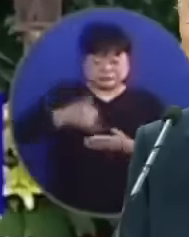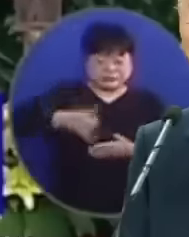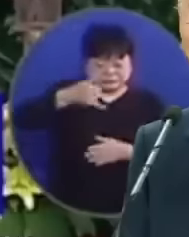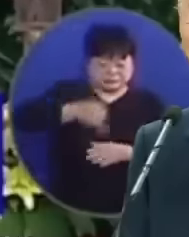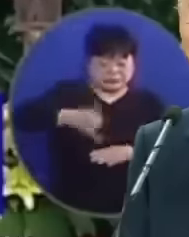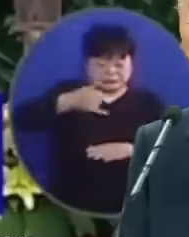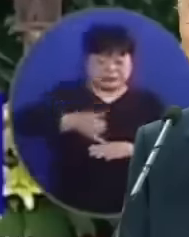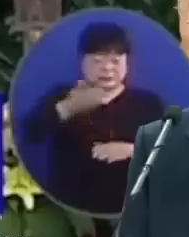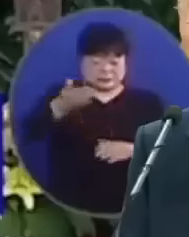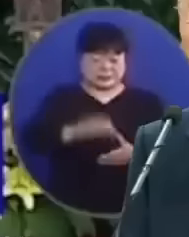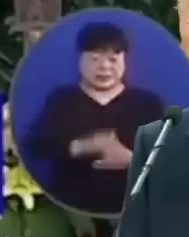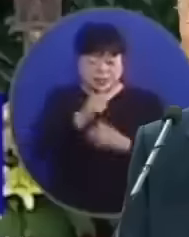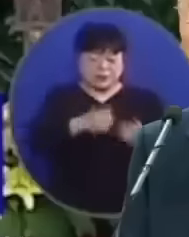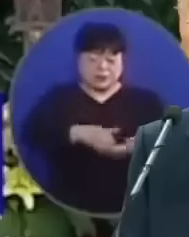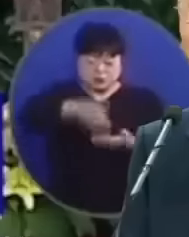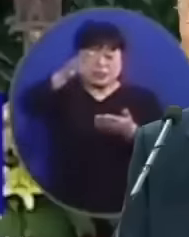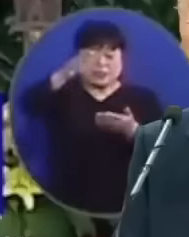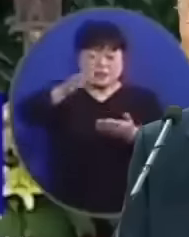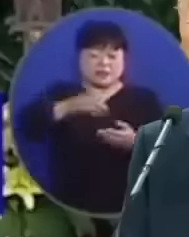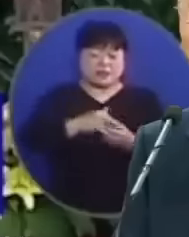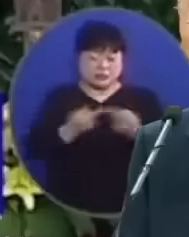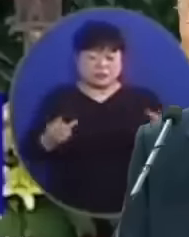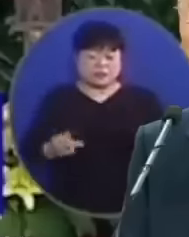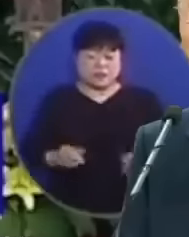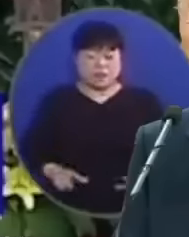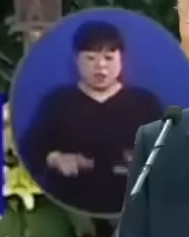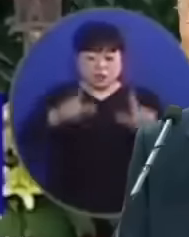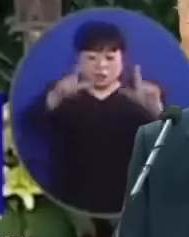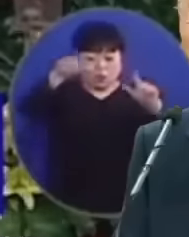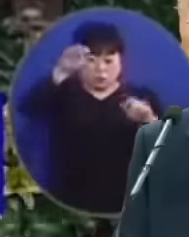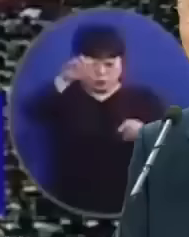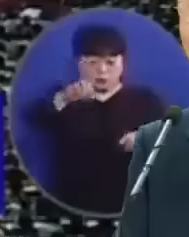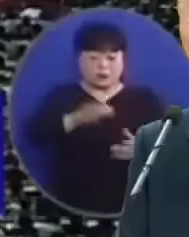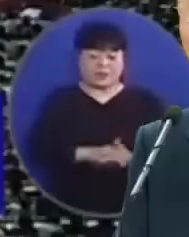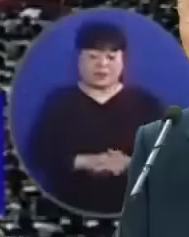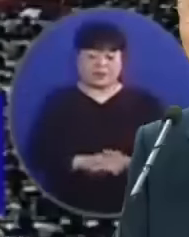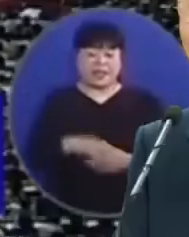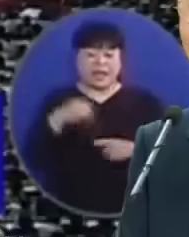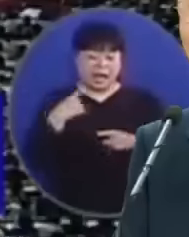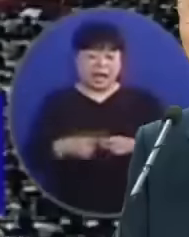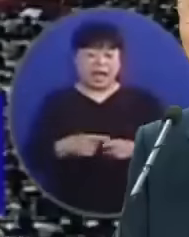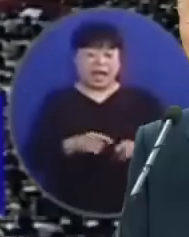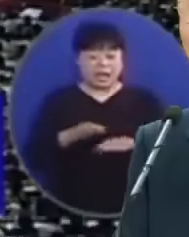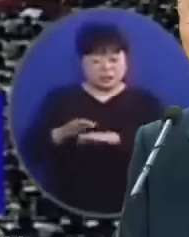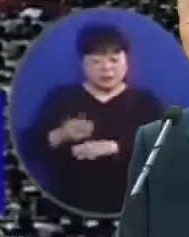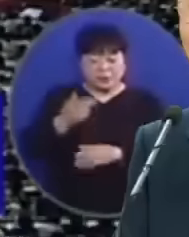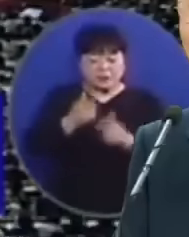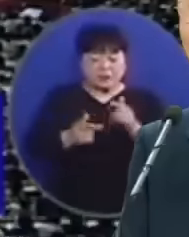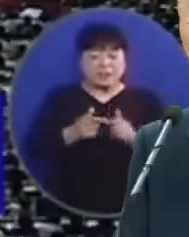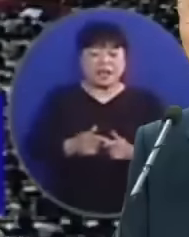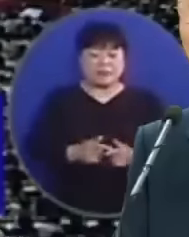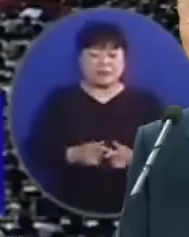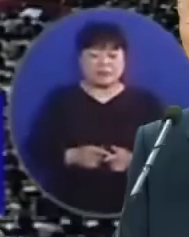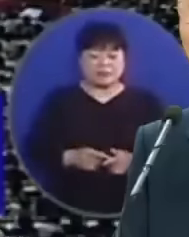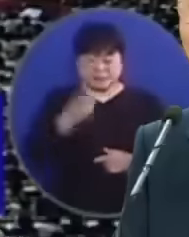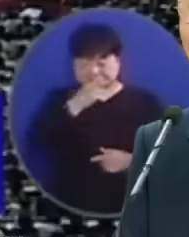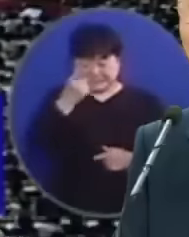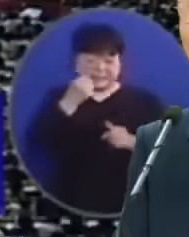하나님이 그 사람을 쫓아내시고 에덴 동산 동쪽에 그룹들과 두루 도는 불칼을 두어 생명나무의 길을 지키게